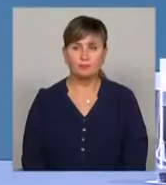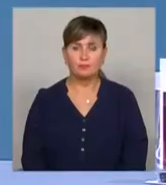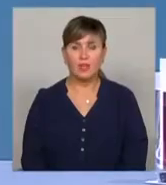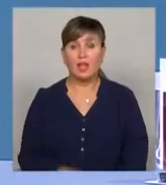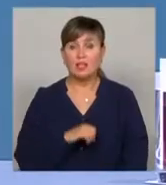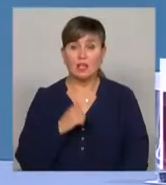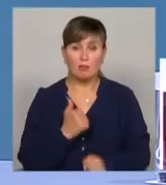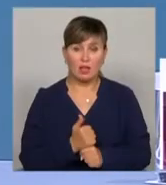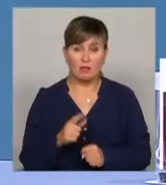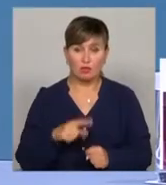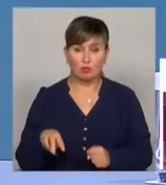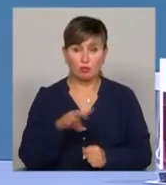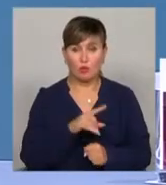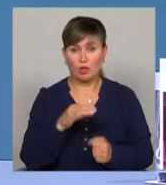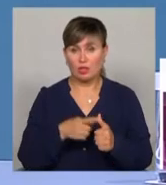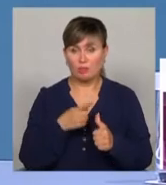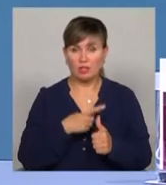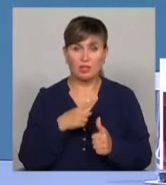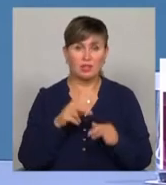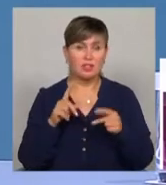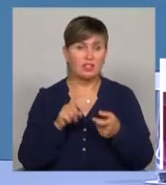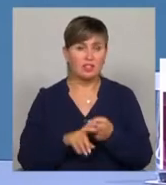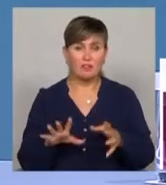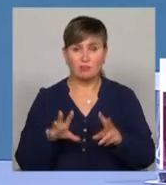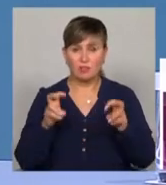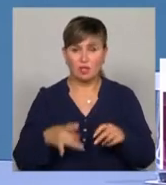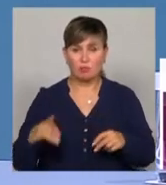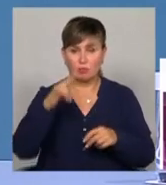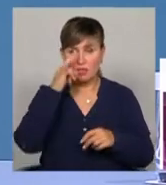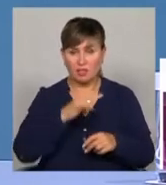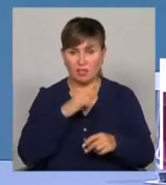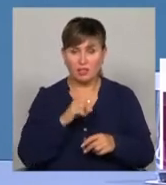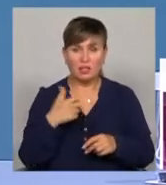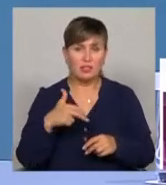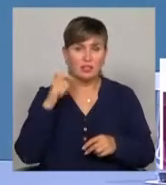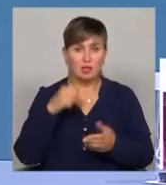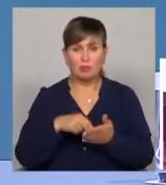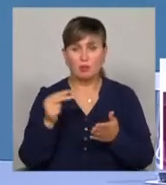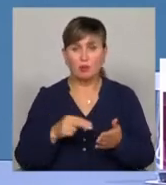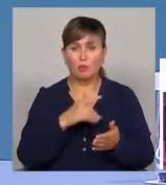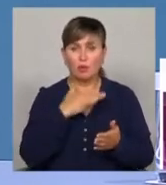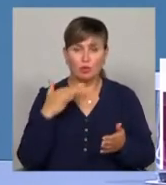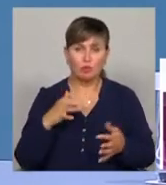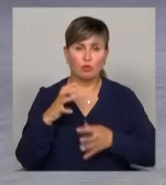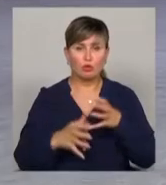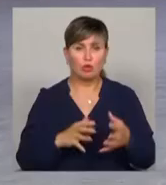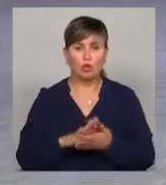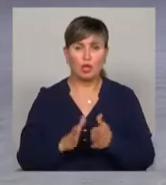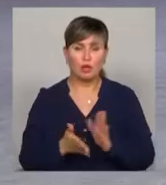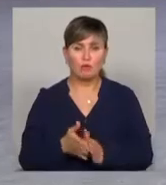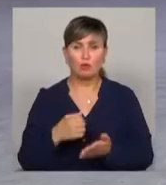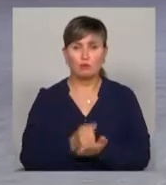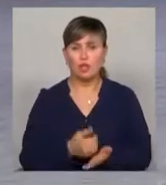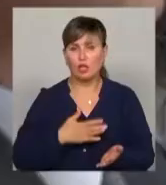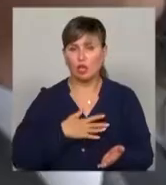Самое главное, что мы от имени независимой страны, Республики Казахстан, за 30 лет подписали множество международных договоров, утвердили